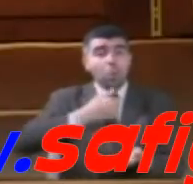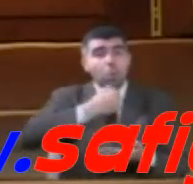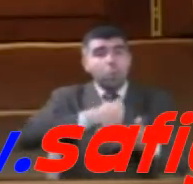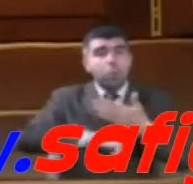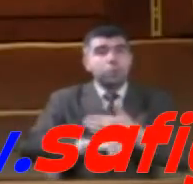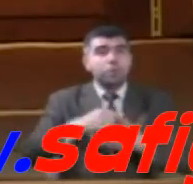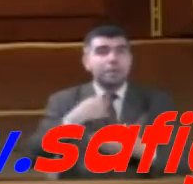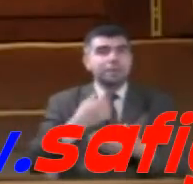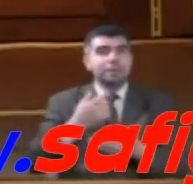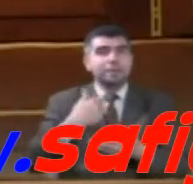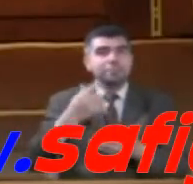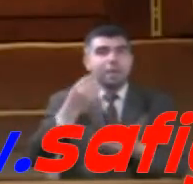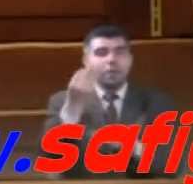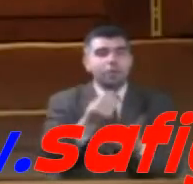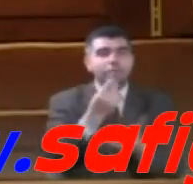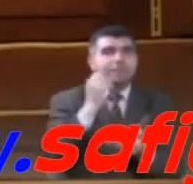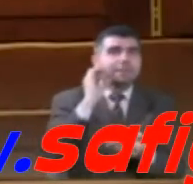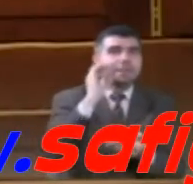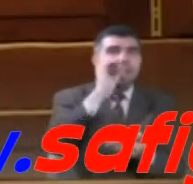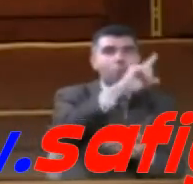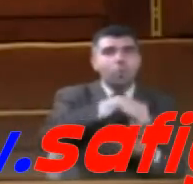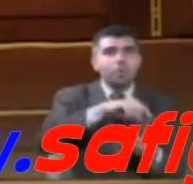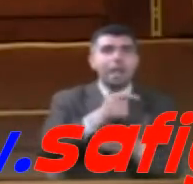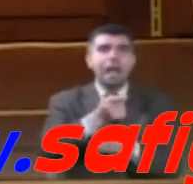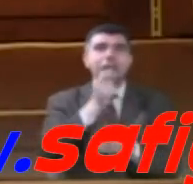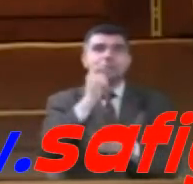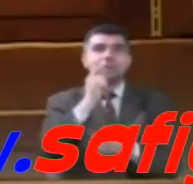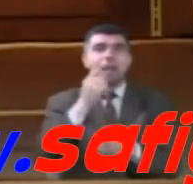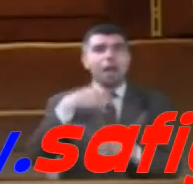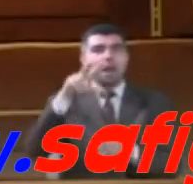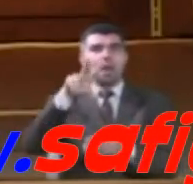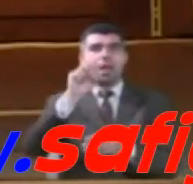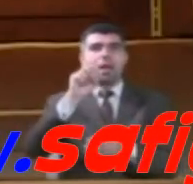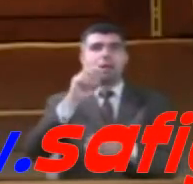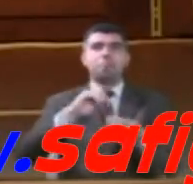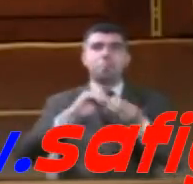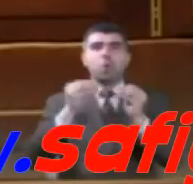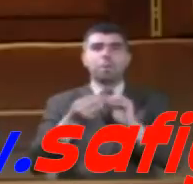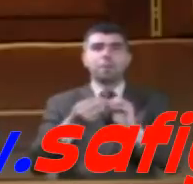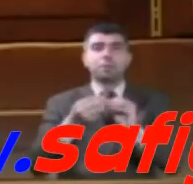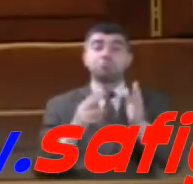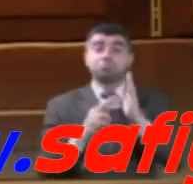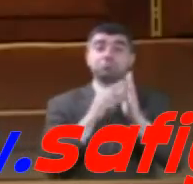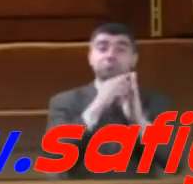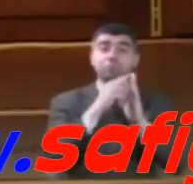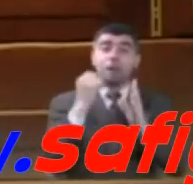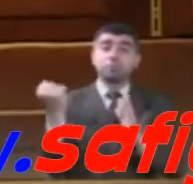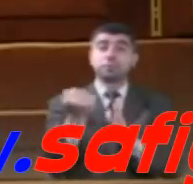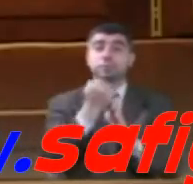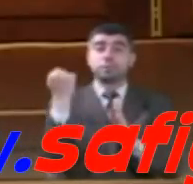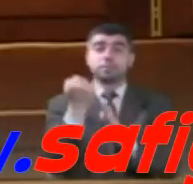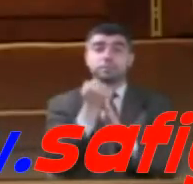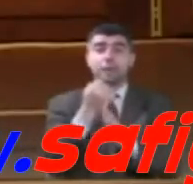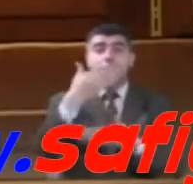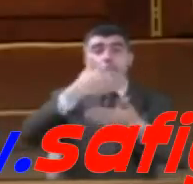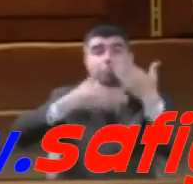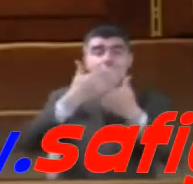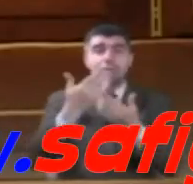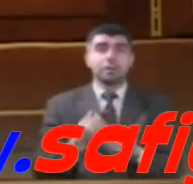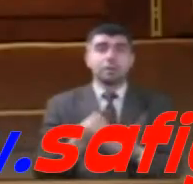راه كاين تأخر بالفعل، وكنظن أنه من المفروض أن تعطينا نسبة تقدم الأشغال. هذا من جهة. من جهة مدينة